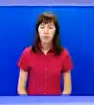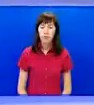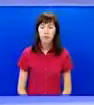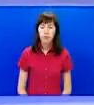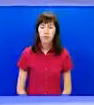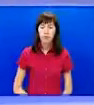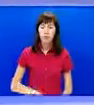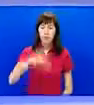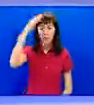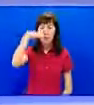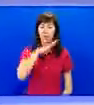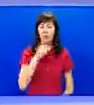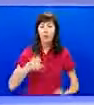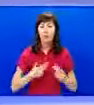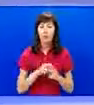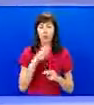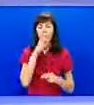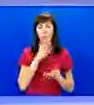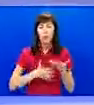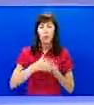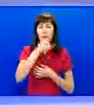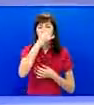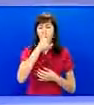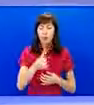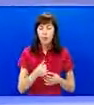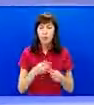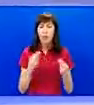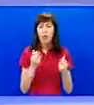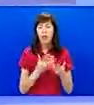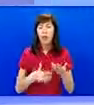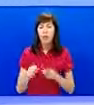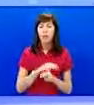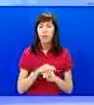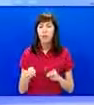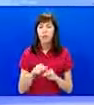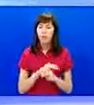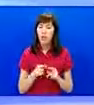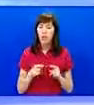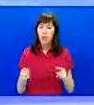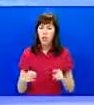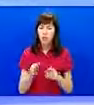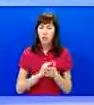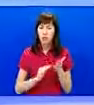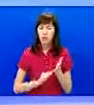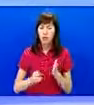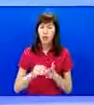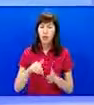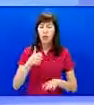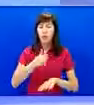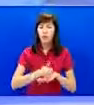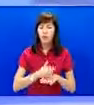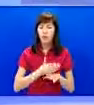С родителей и учителей в этом году не собрались средства на текущий ремонт школ Шымкента. Об этом заявила руководитель